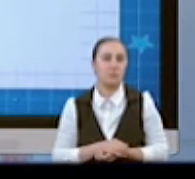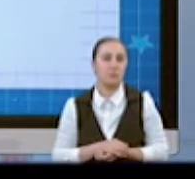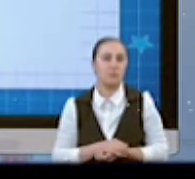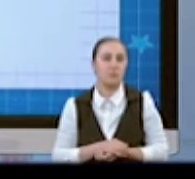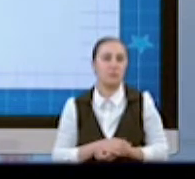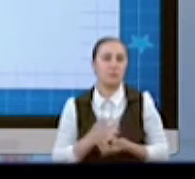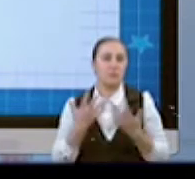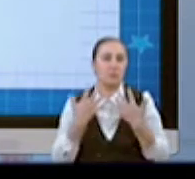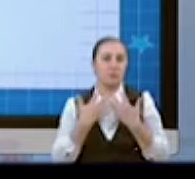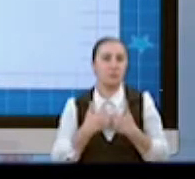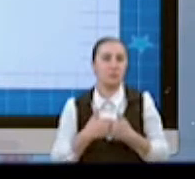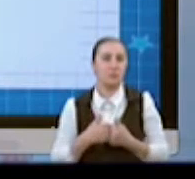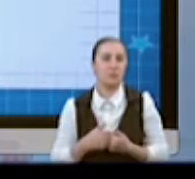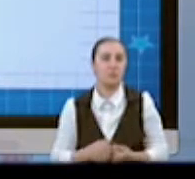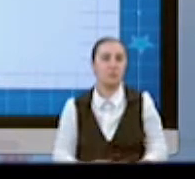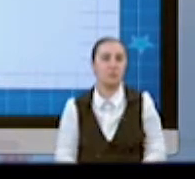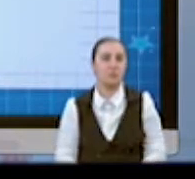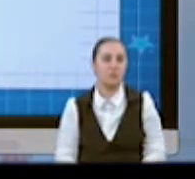8. Посчитали?